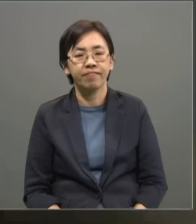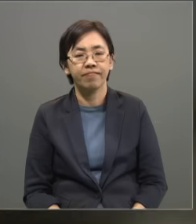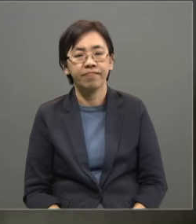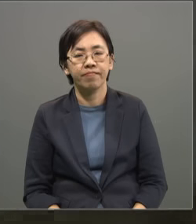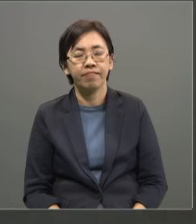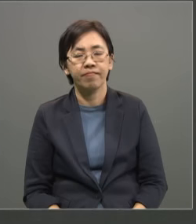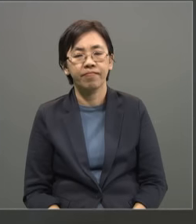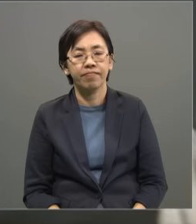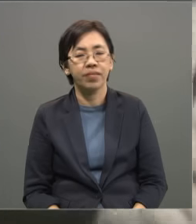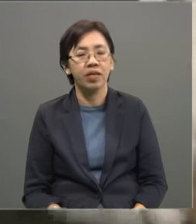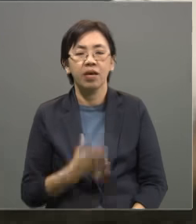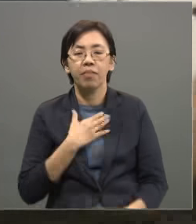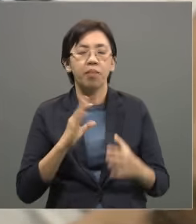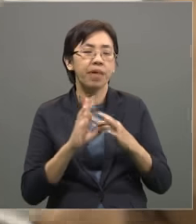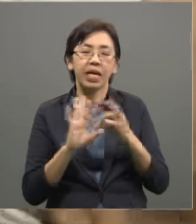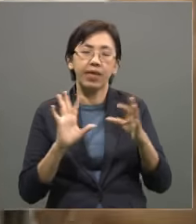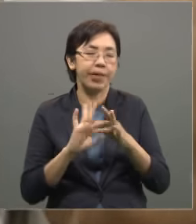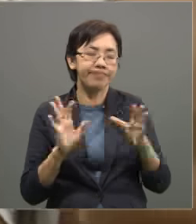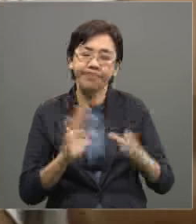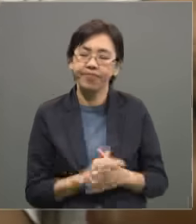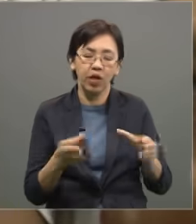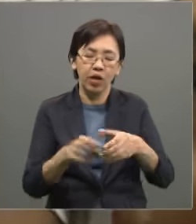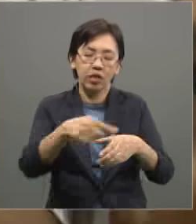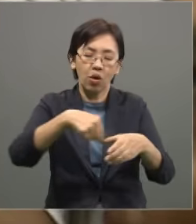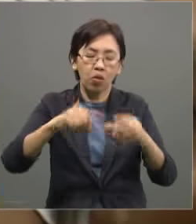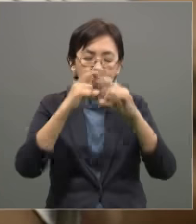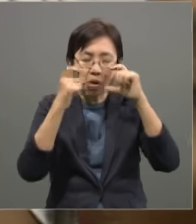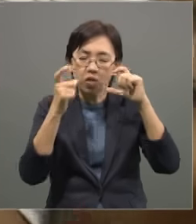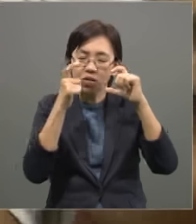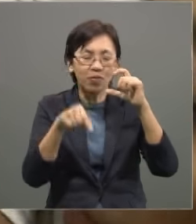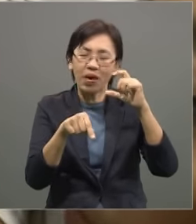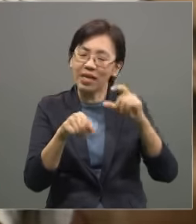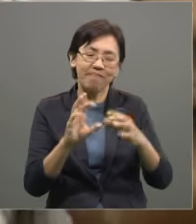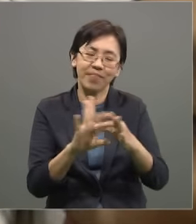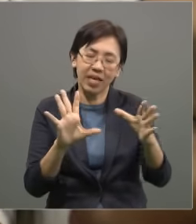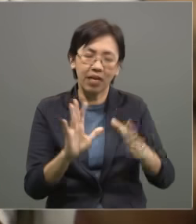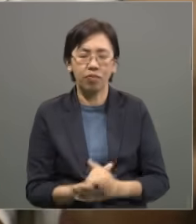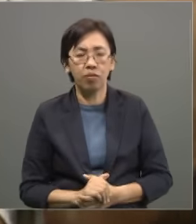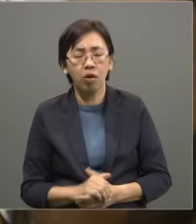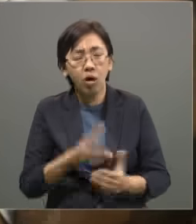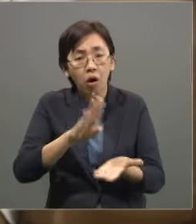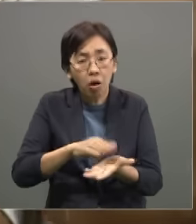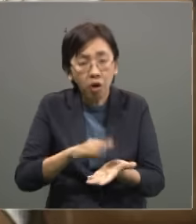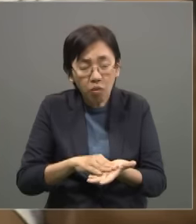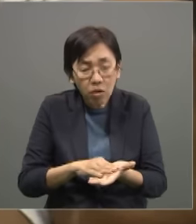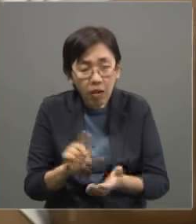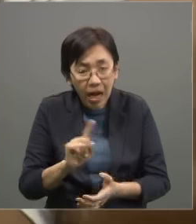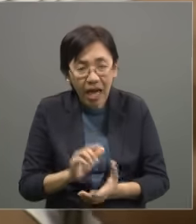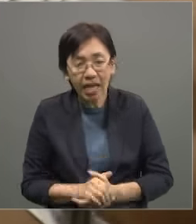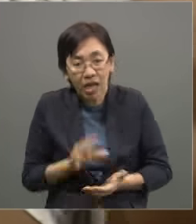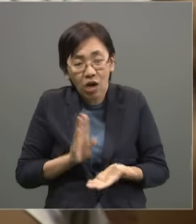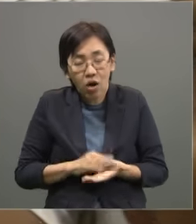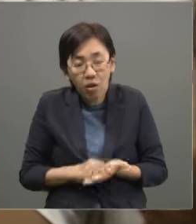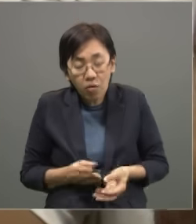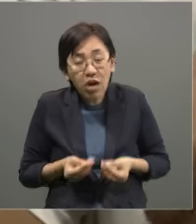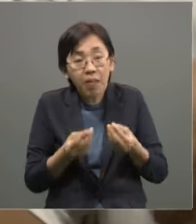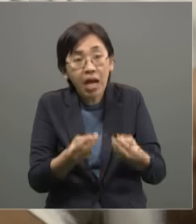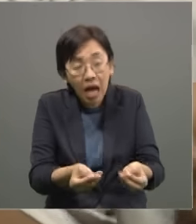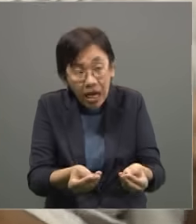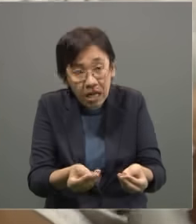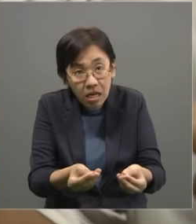ยืนยันว่าผมไม่ได้เกี่ยวข้องกับขบวนการของพี่ศรีใดๆทั้งสิ้นครับ ก่อนหน้านี้มันมีข้อมูลว่าท่านเป็นคนเอาข้อมูลไปให ้อ๋อ